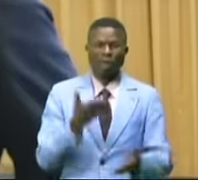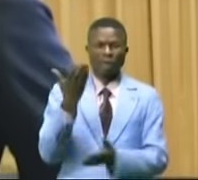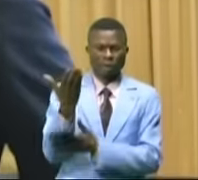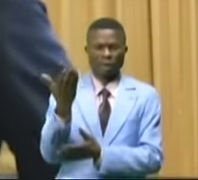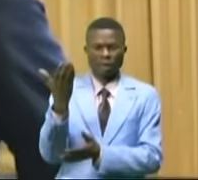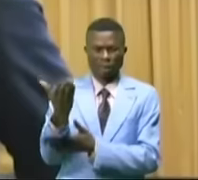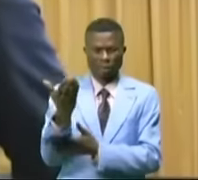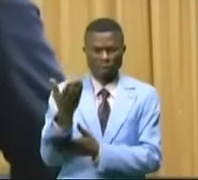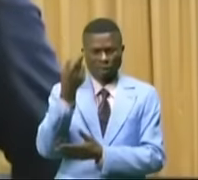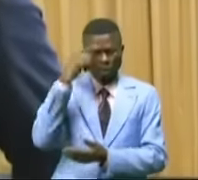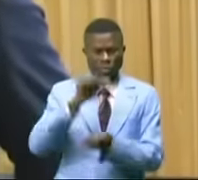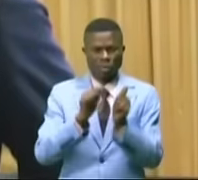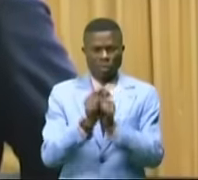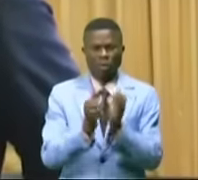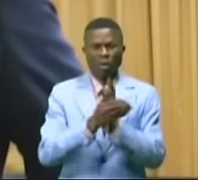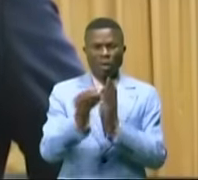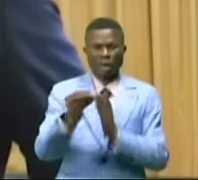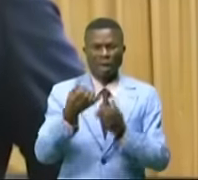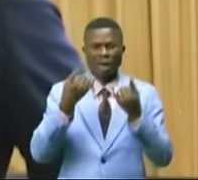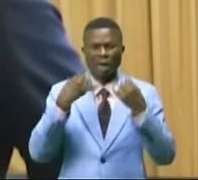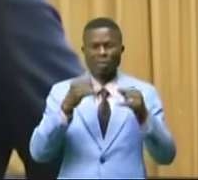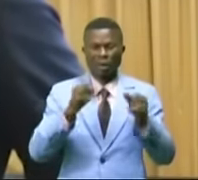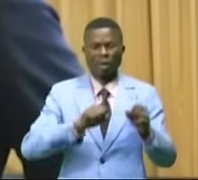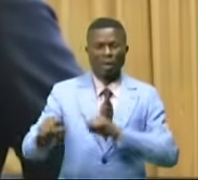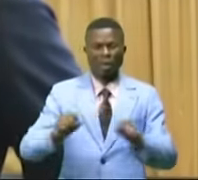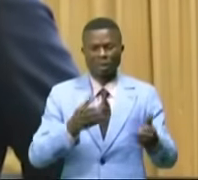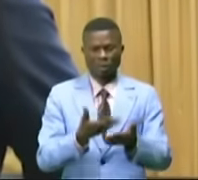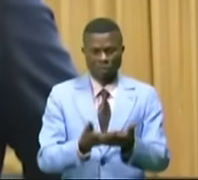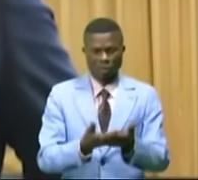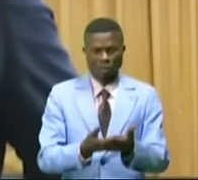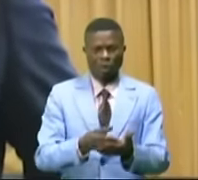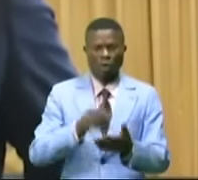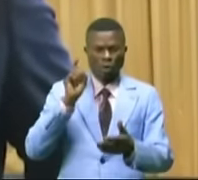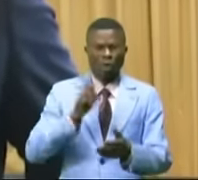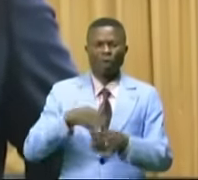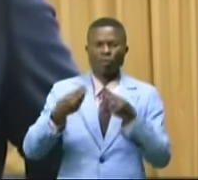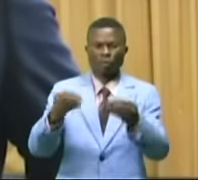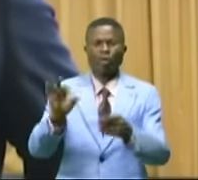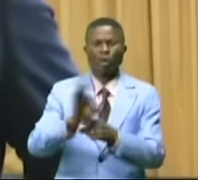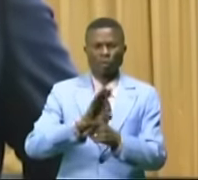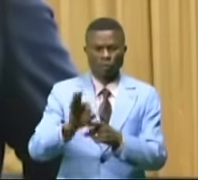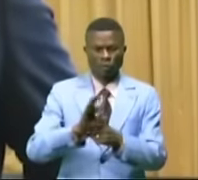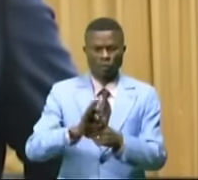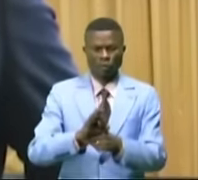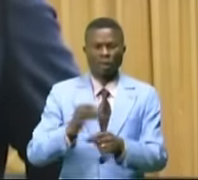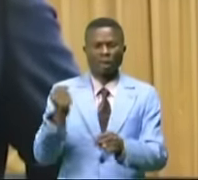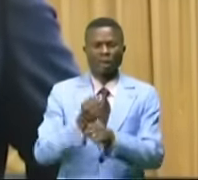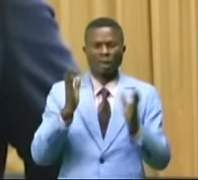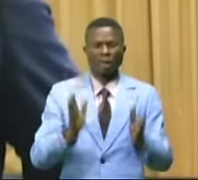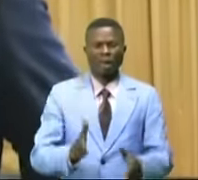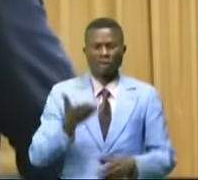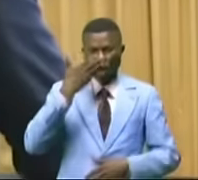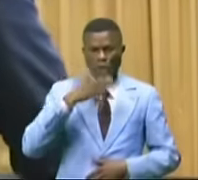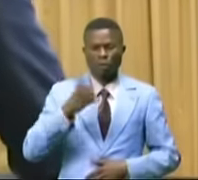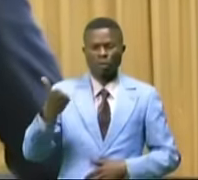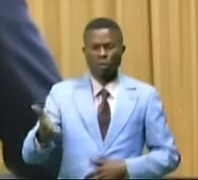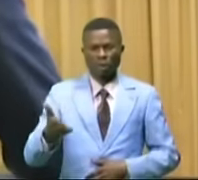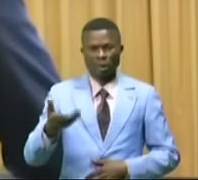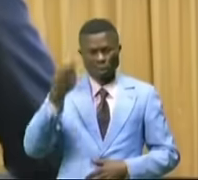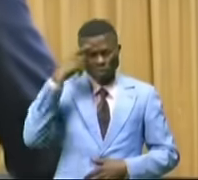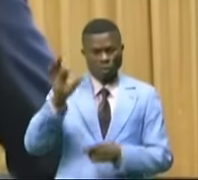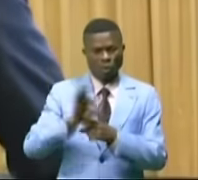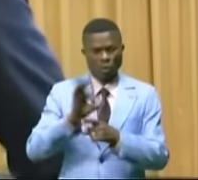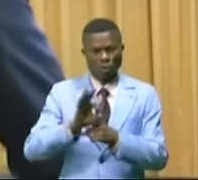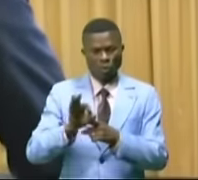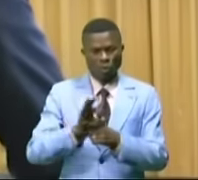recommandation par rapport à la qualité de données, c'est qu'il faut former les prestataires de soins afin que